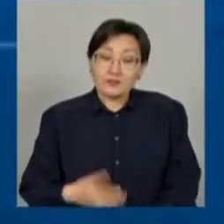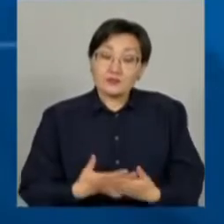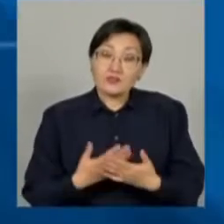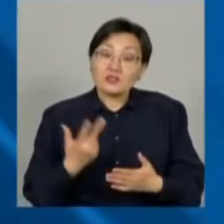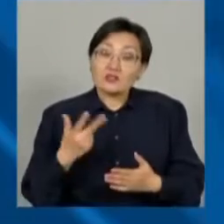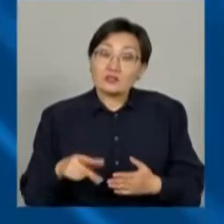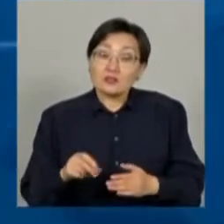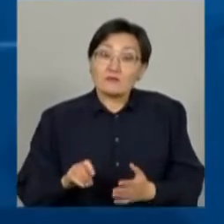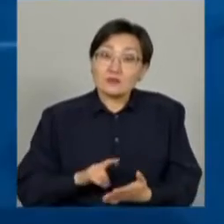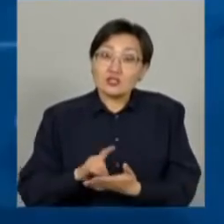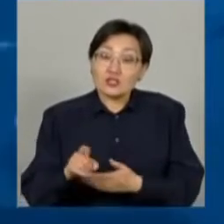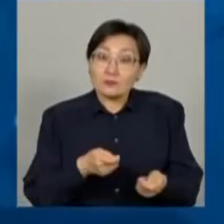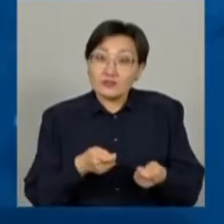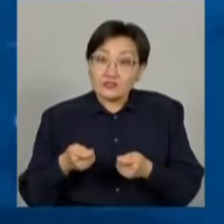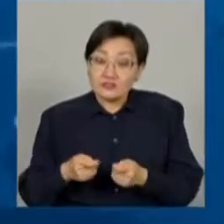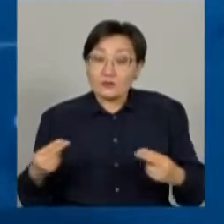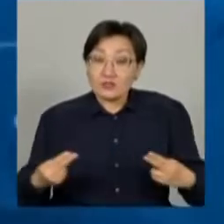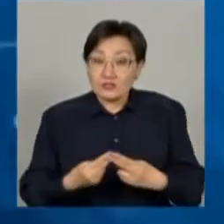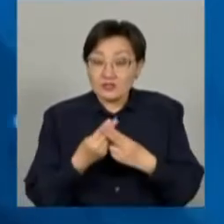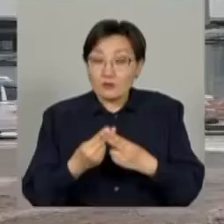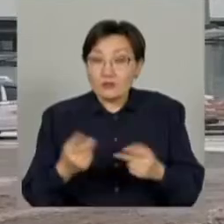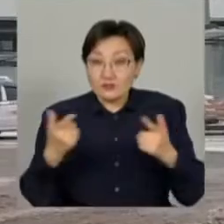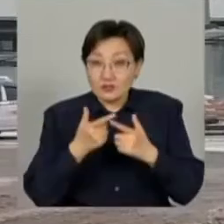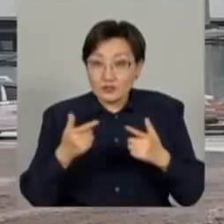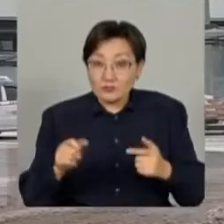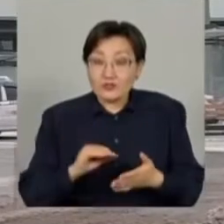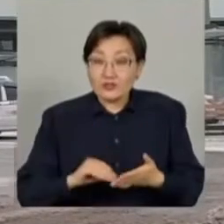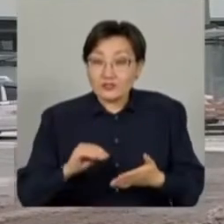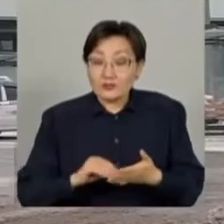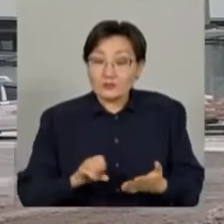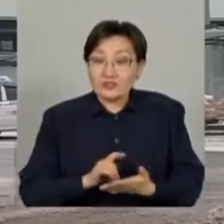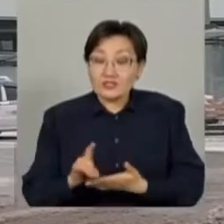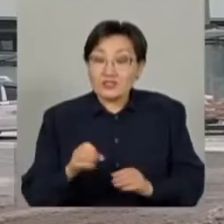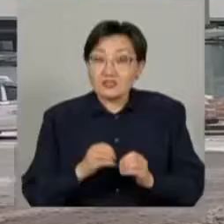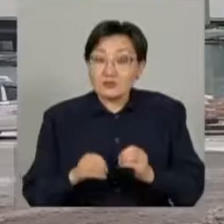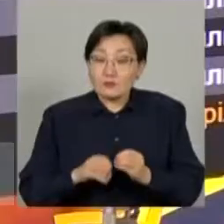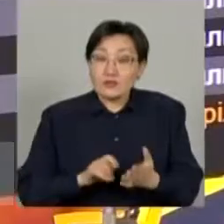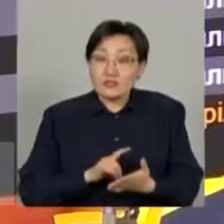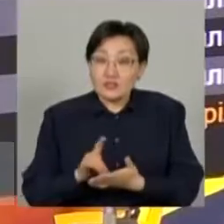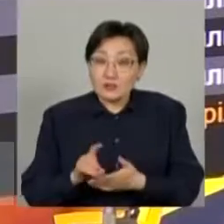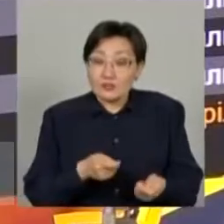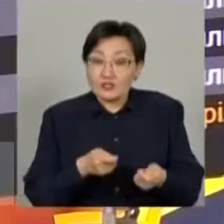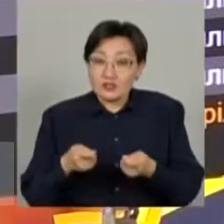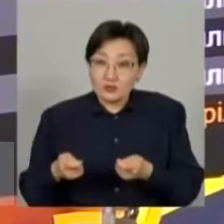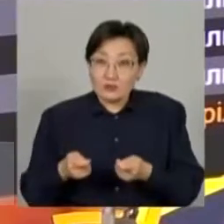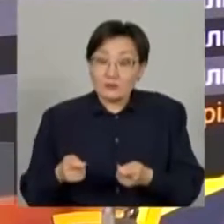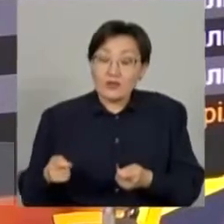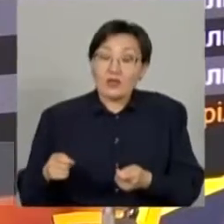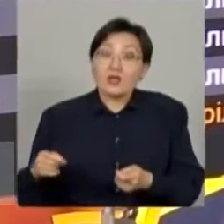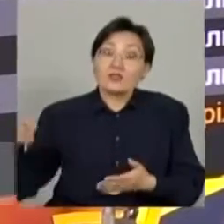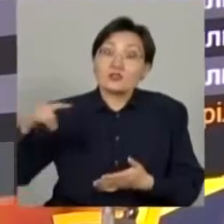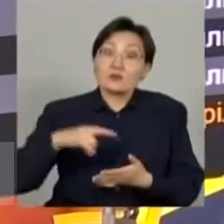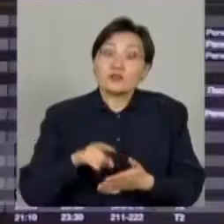Почти 30 авиарейсов задержаны в Астане. По сообщению пресс-службы аэропорта, 10 авиасудов задерживаются на прилет.